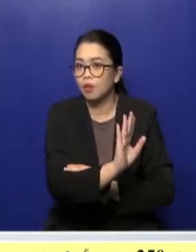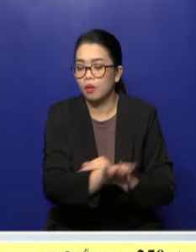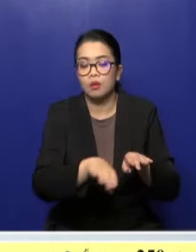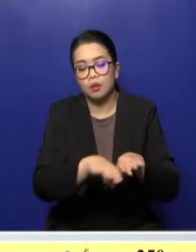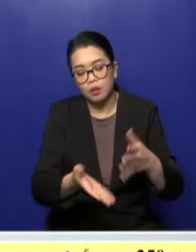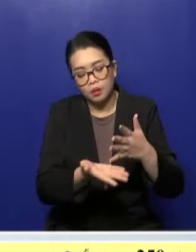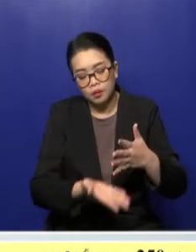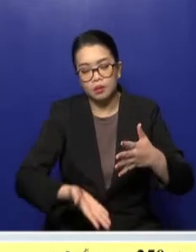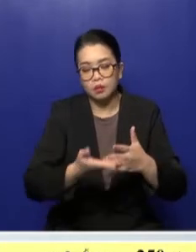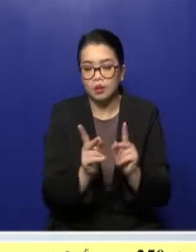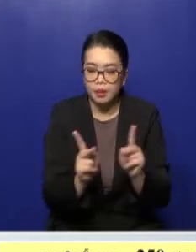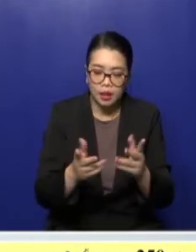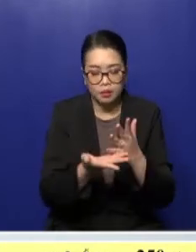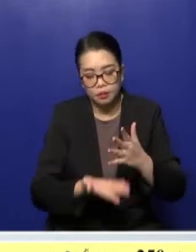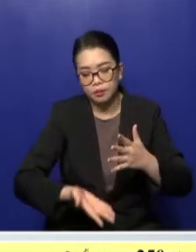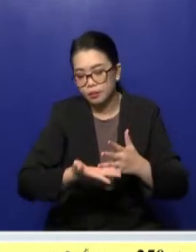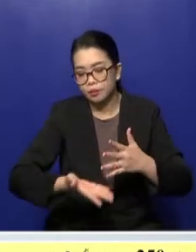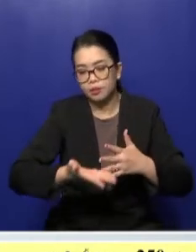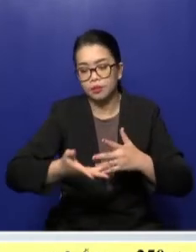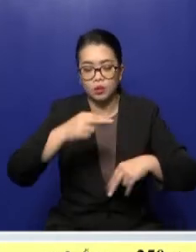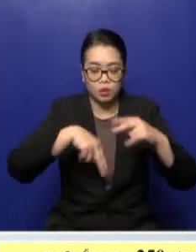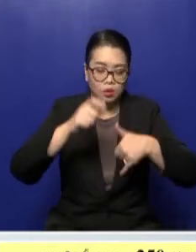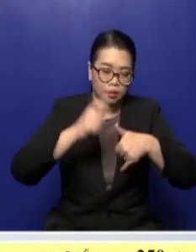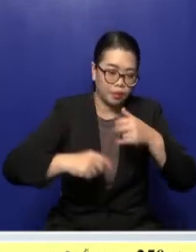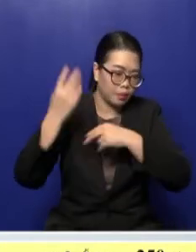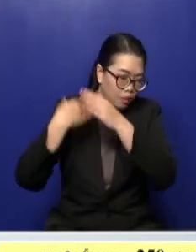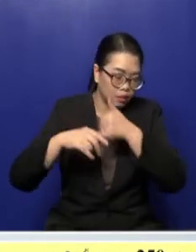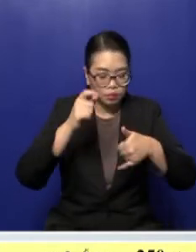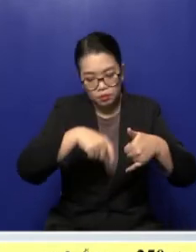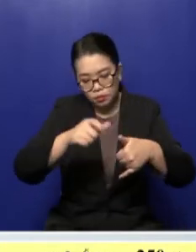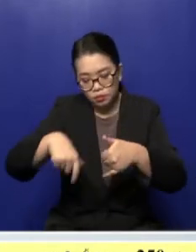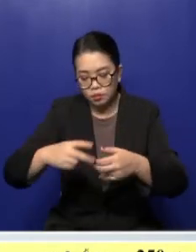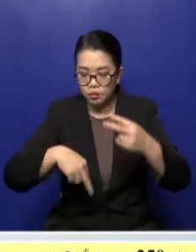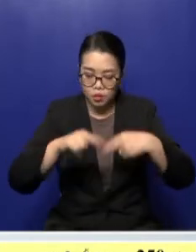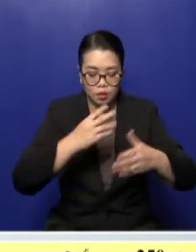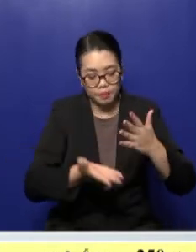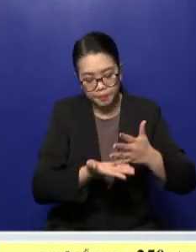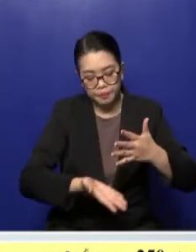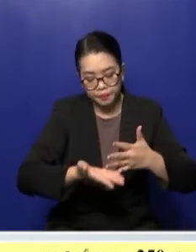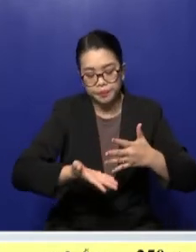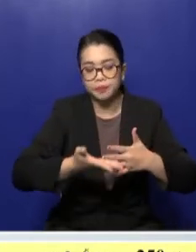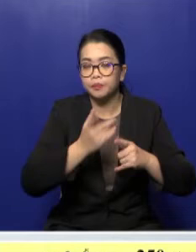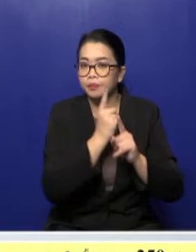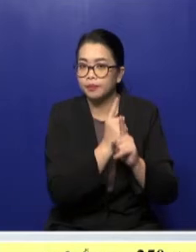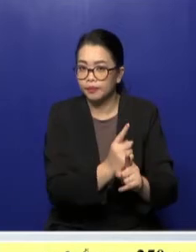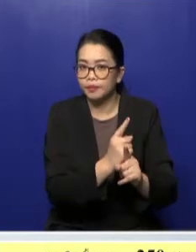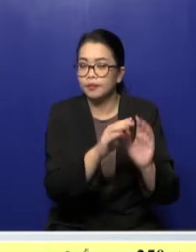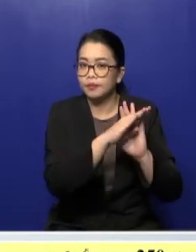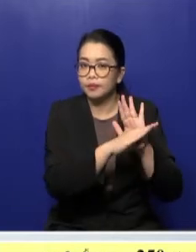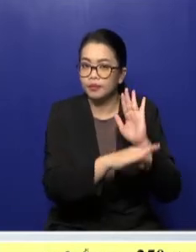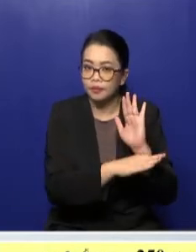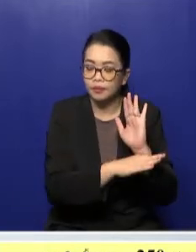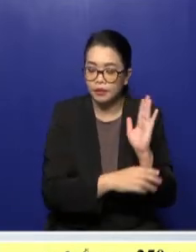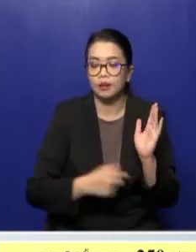เรื่องกรรมการสรรหาหานู่นหานี่กะตรวจสอบประวัติอะไรเขานะครับอ่ะคะแล้วก็